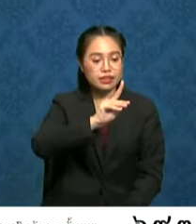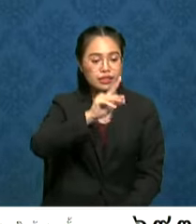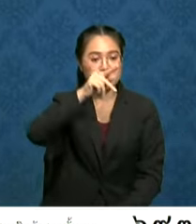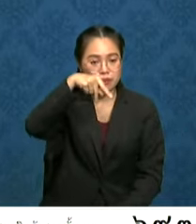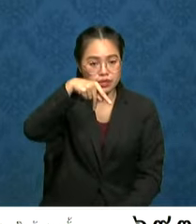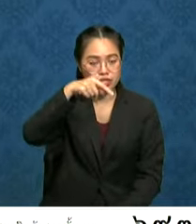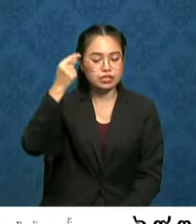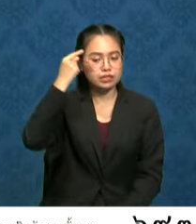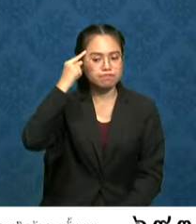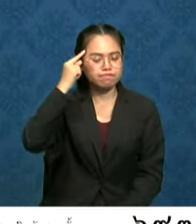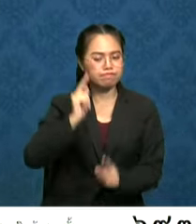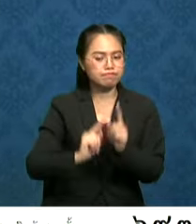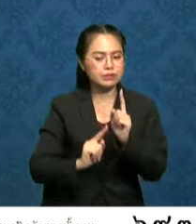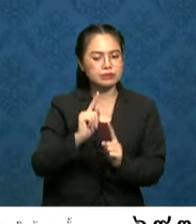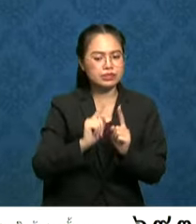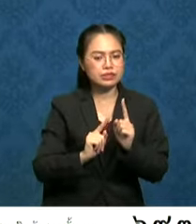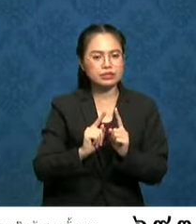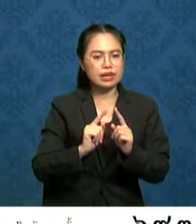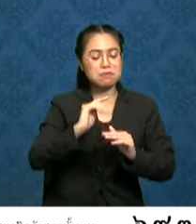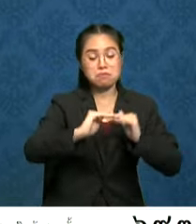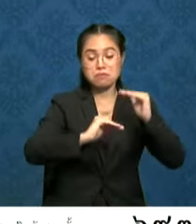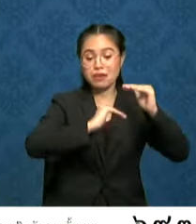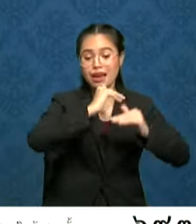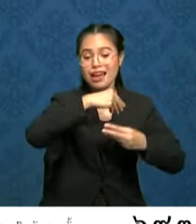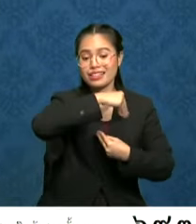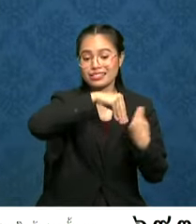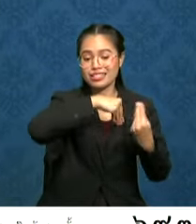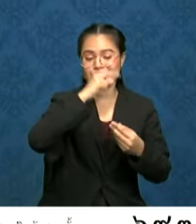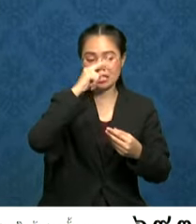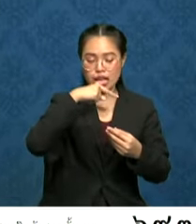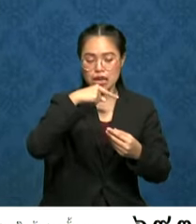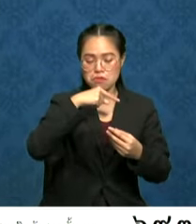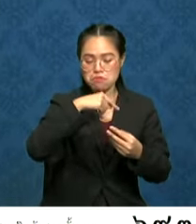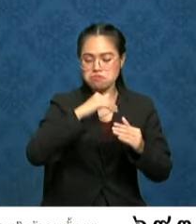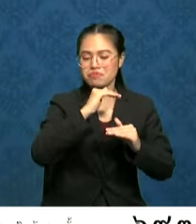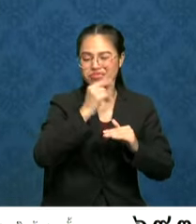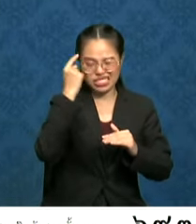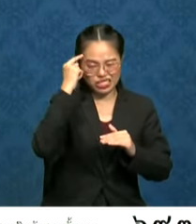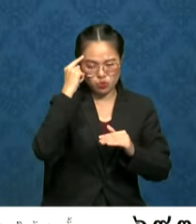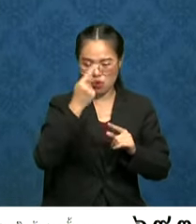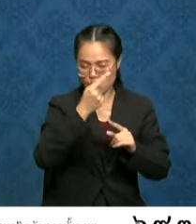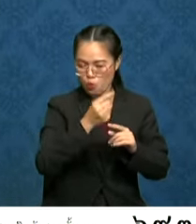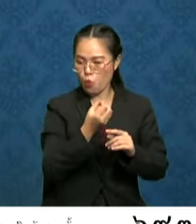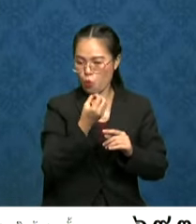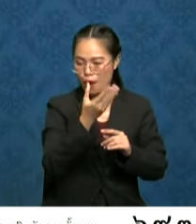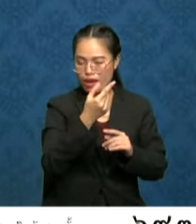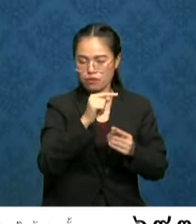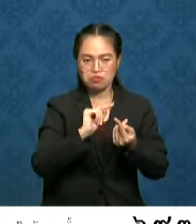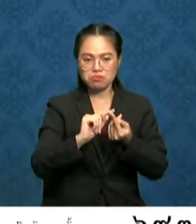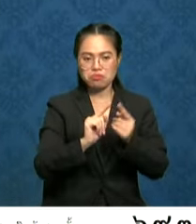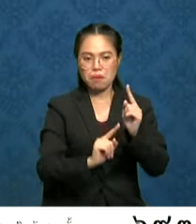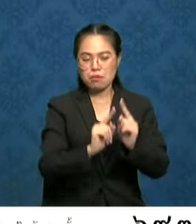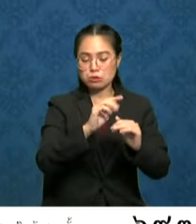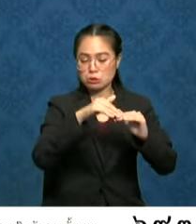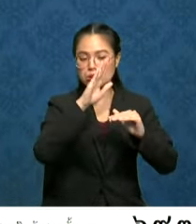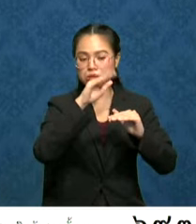ประมาณการไว้สูงเกินจริงประมาณการการเติบโตทางเศรษฐกิจไว้มากเกินจริงประมาณการประชากรไทยที่จะใช้พลังงานไว้สูงเกินจริง